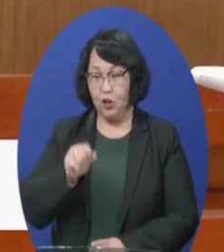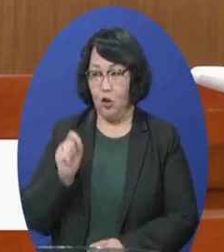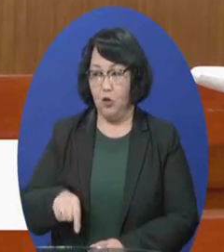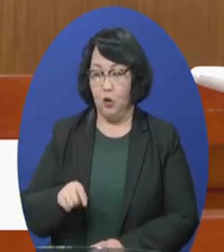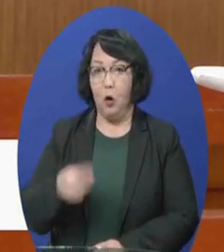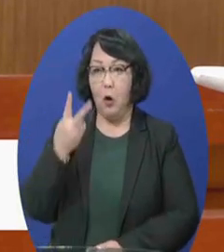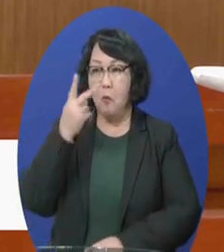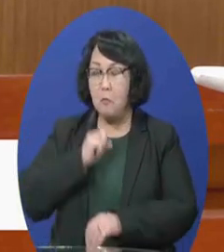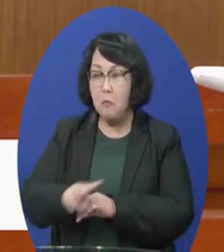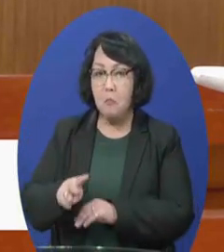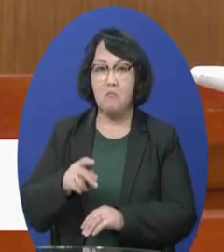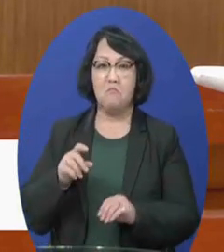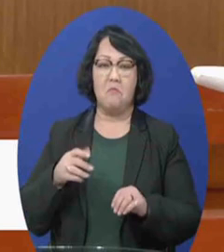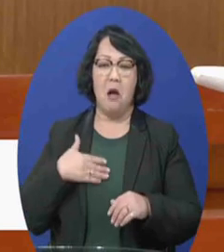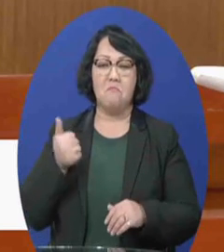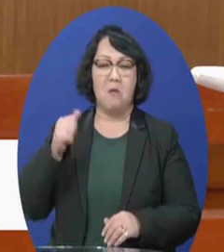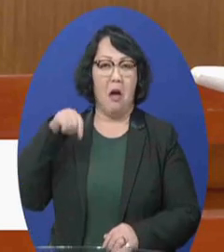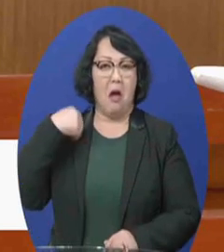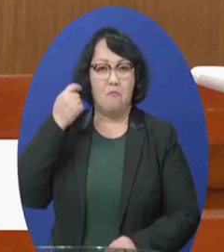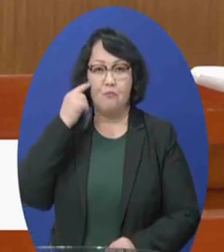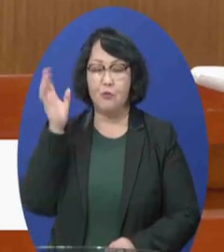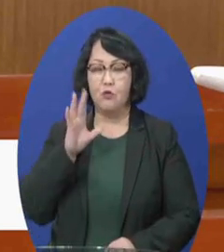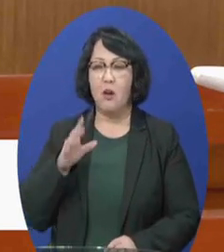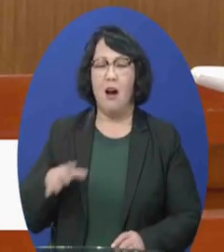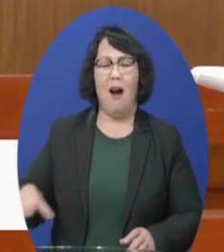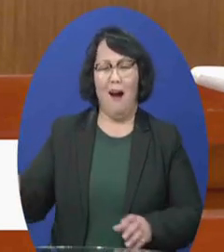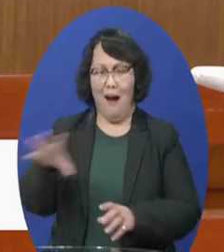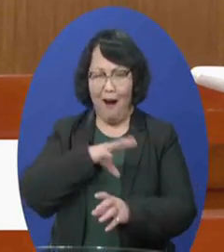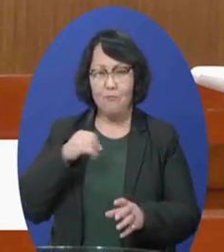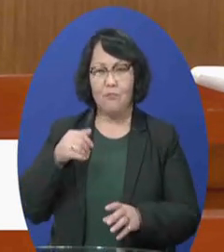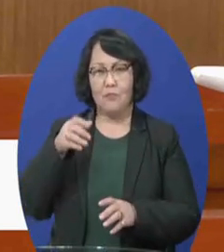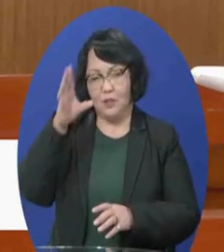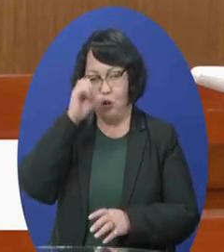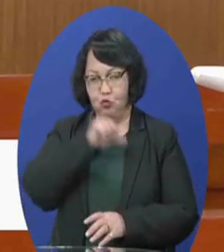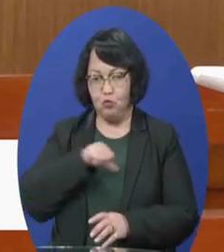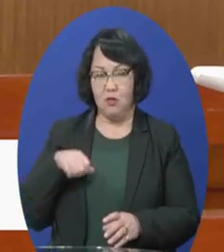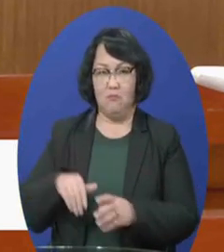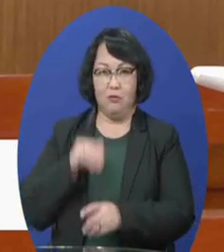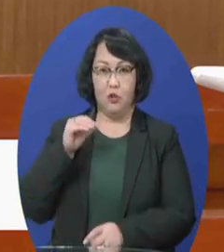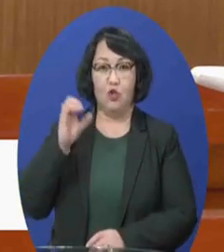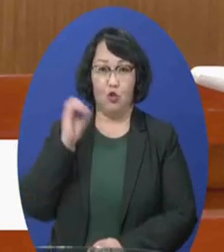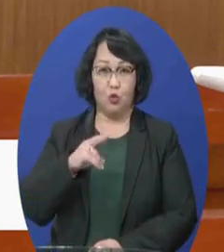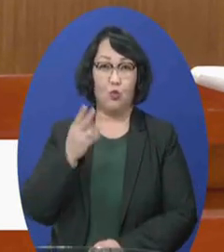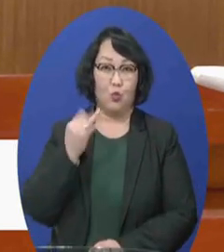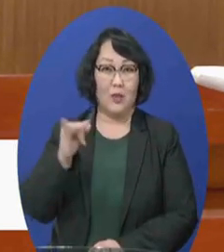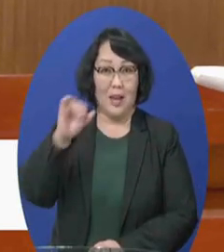ёс зүйн асуудал. Ёс зүйтэй төр байгаасаа гэж бодож байна. Ёс зүйтэй удирдахч байгаасаа гэж бодож байна.